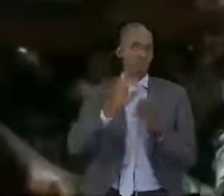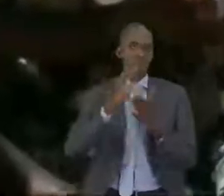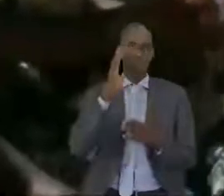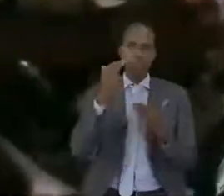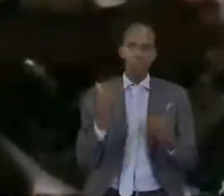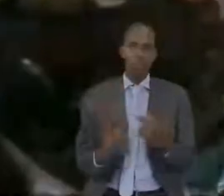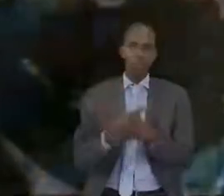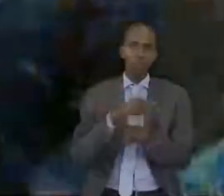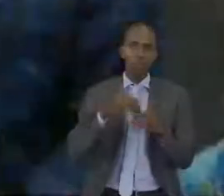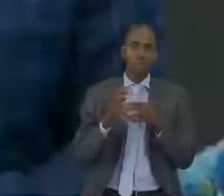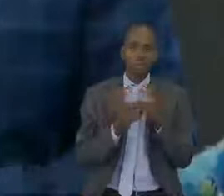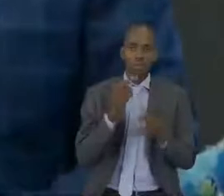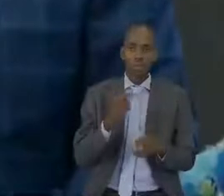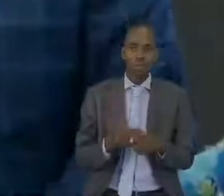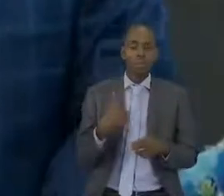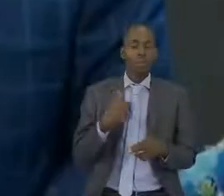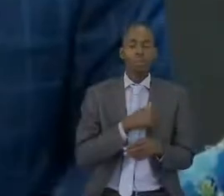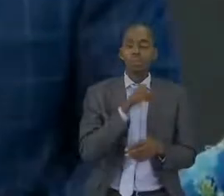Nous n'allons pas seulement entendre, nous le verrons.